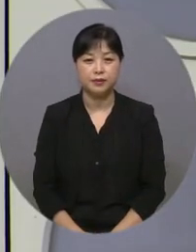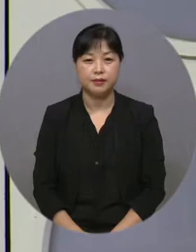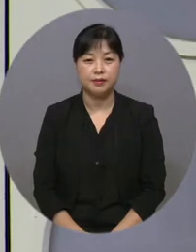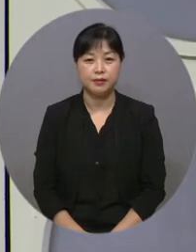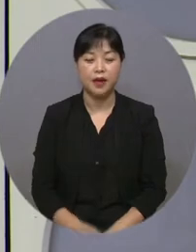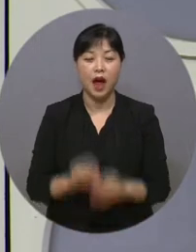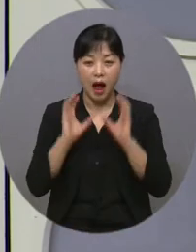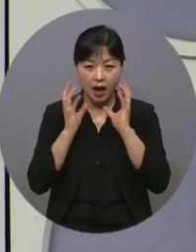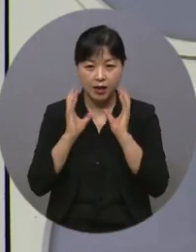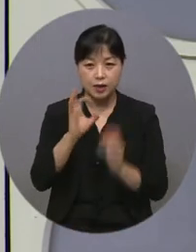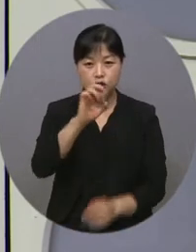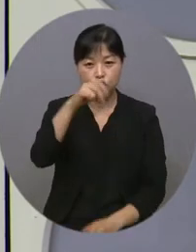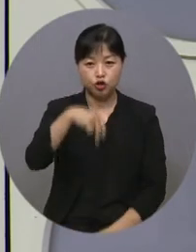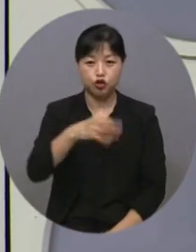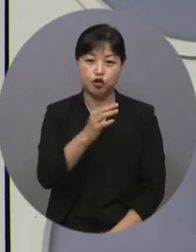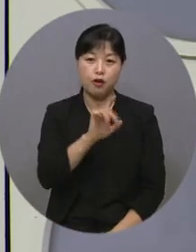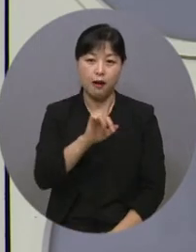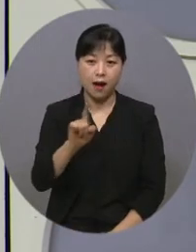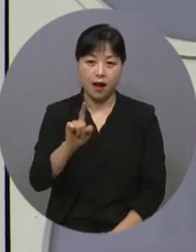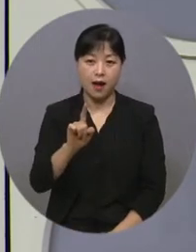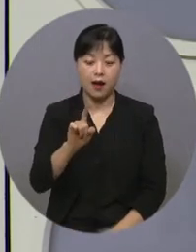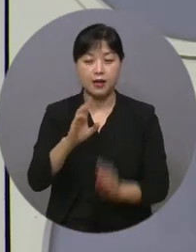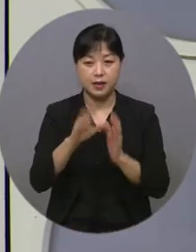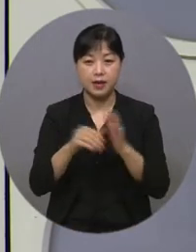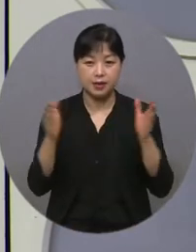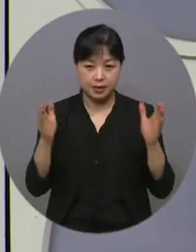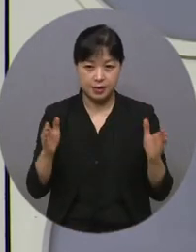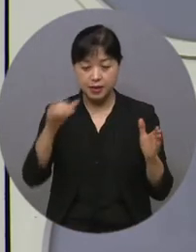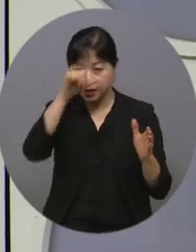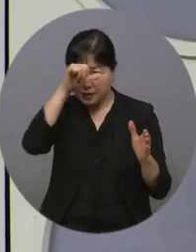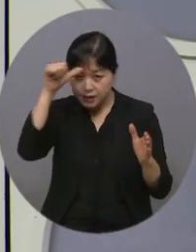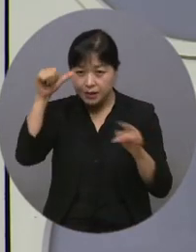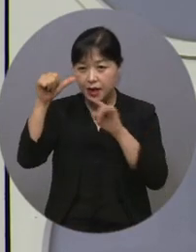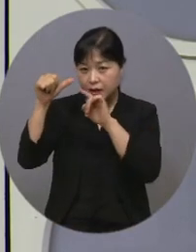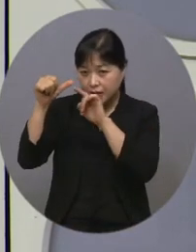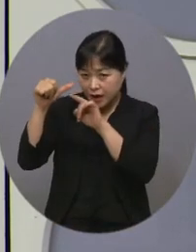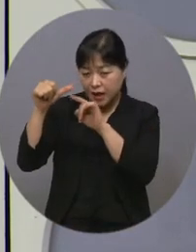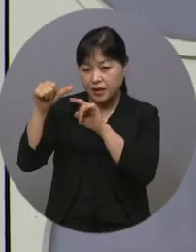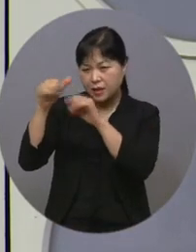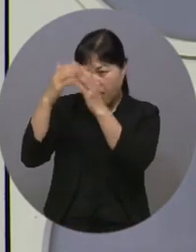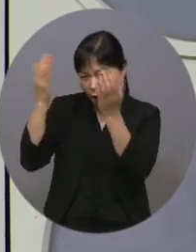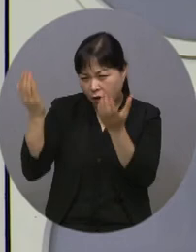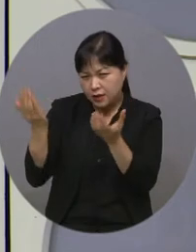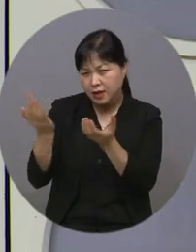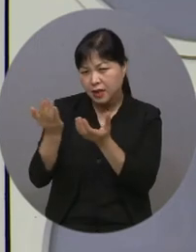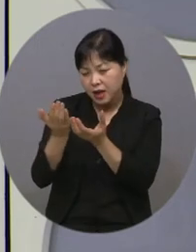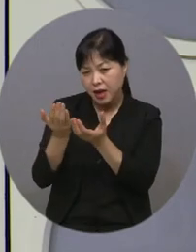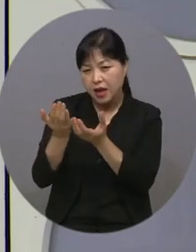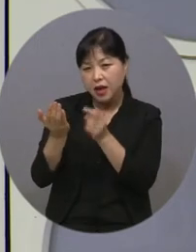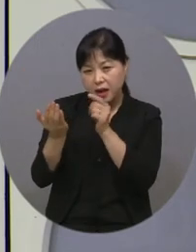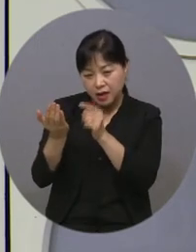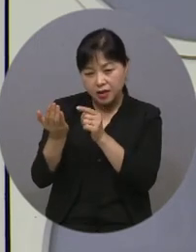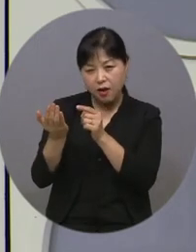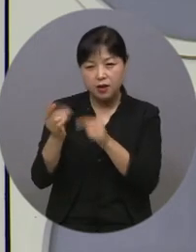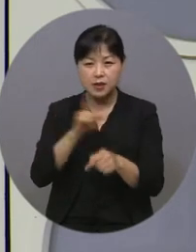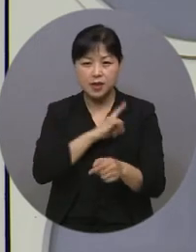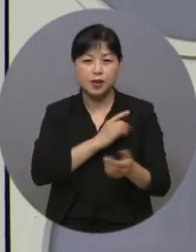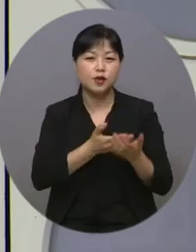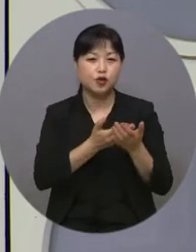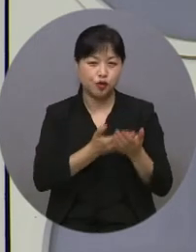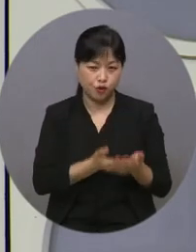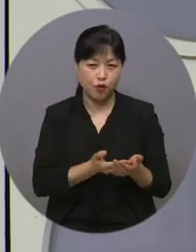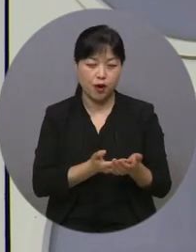유아기를 네. 인생의 결정적 시기라고 말씀하십니다. 그때 이제 갈림길이 결정되는데 아까